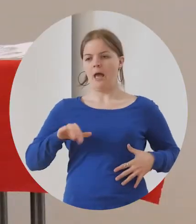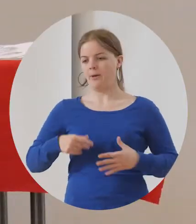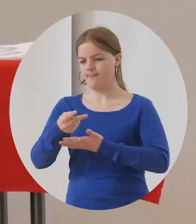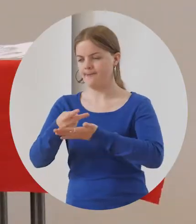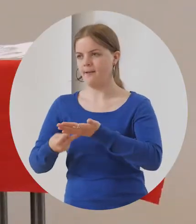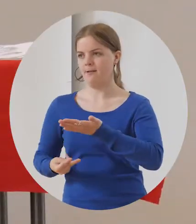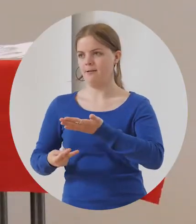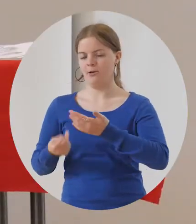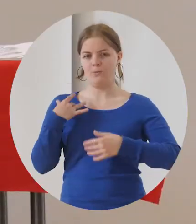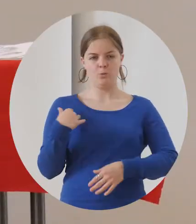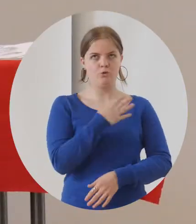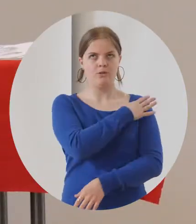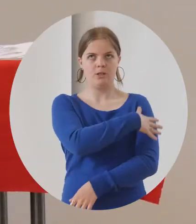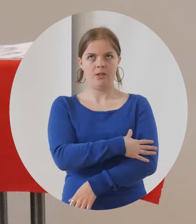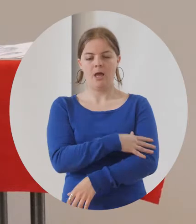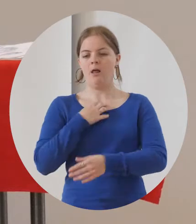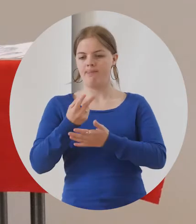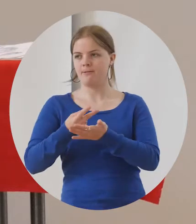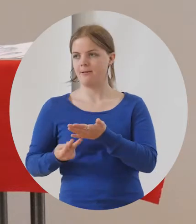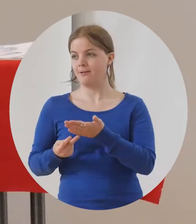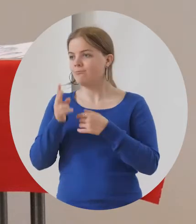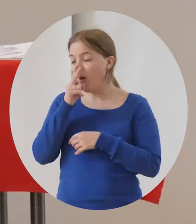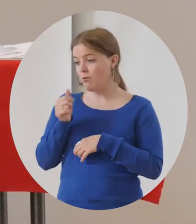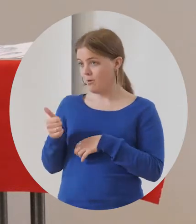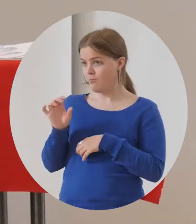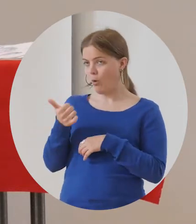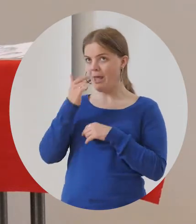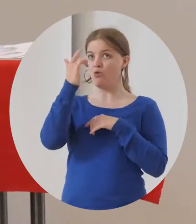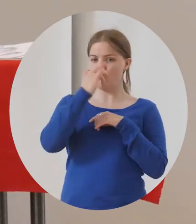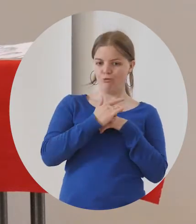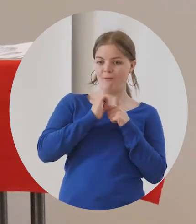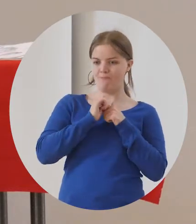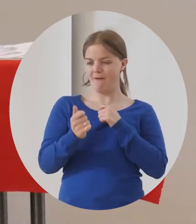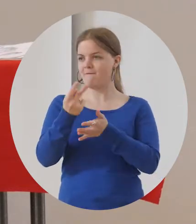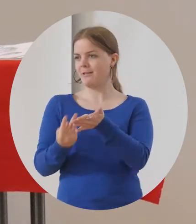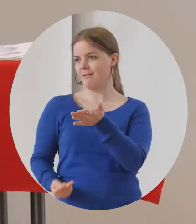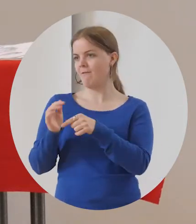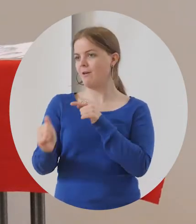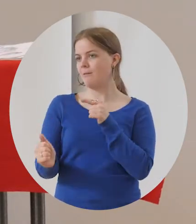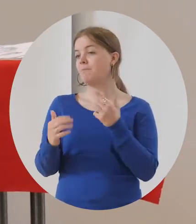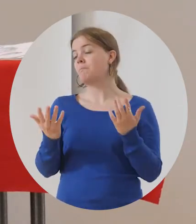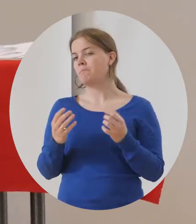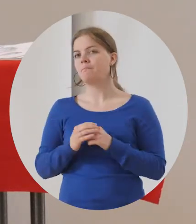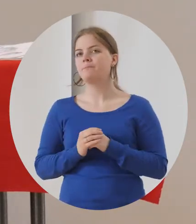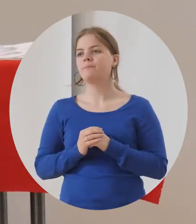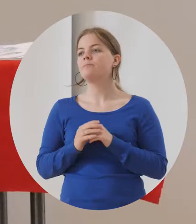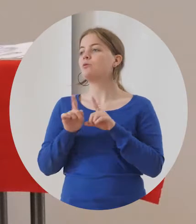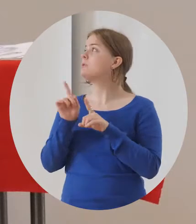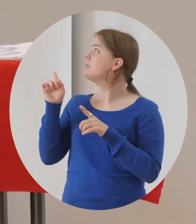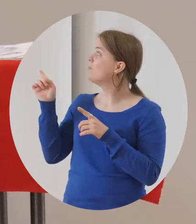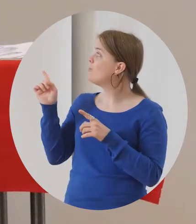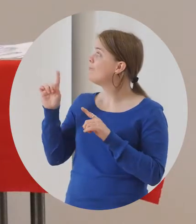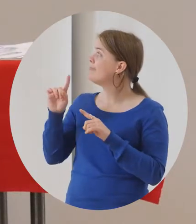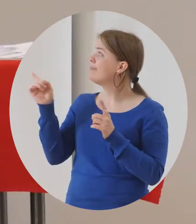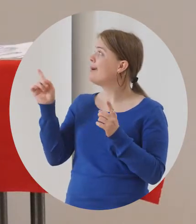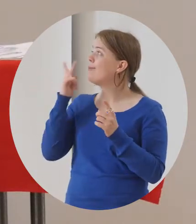après se dessinait. Alors c'était assez amusant. Ouais, il fallait qu'il touche pour pouvoir éventuellement le dessiner. Il y